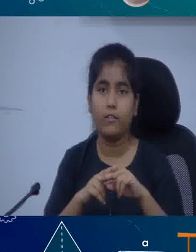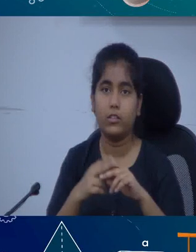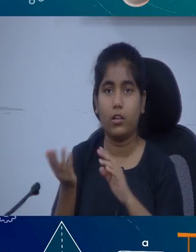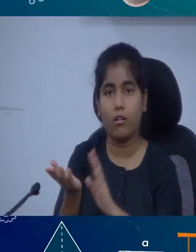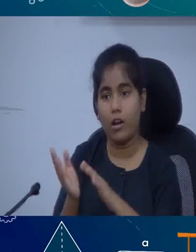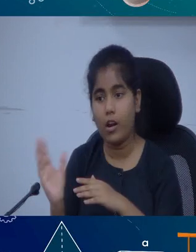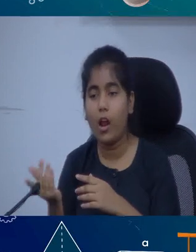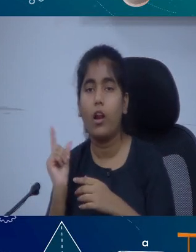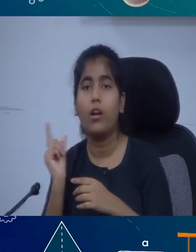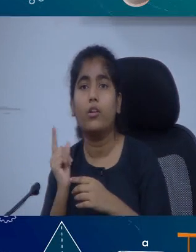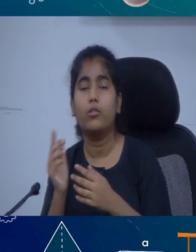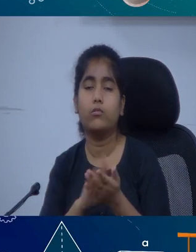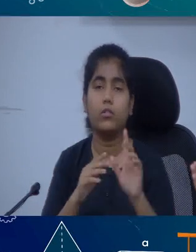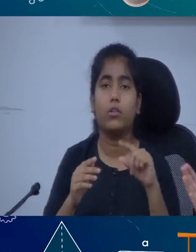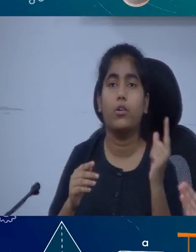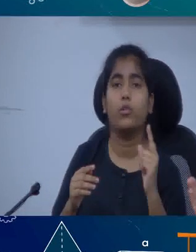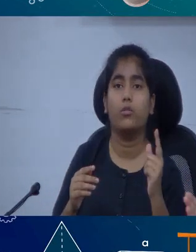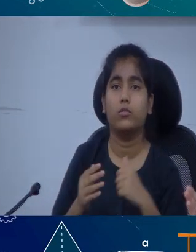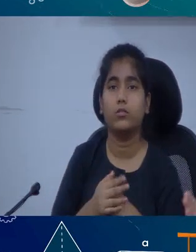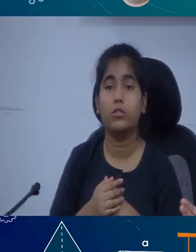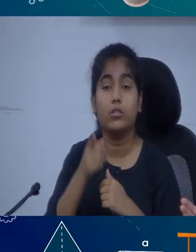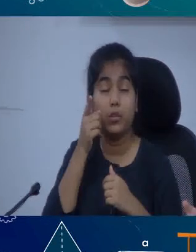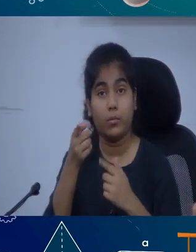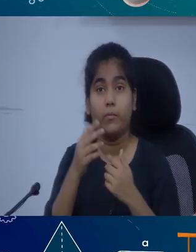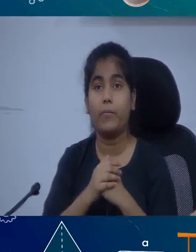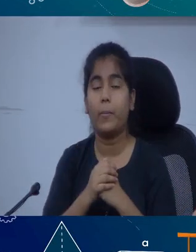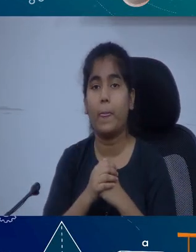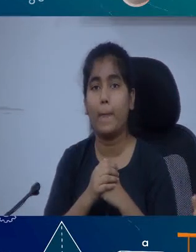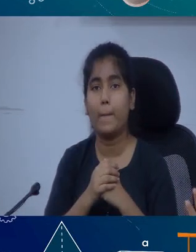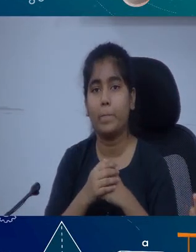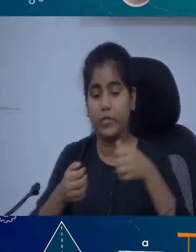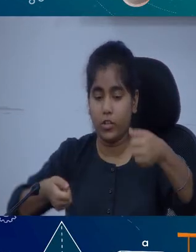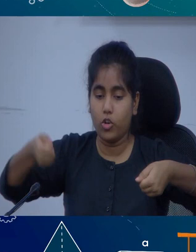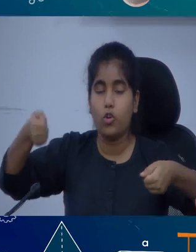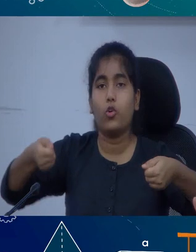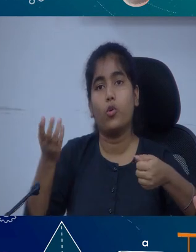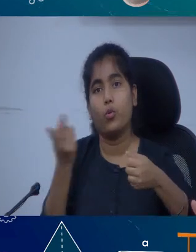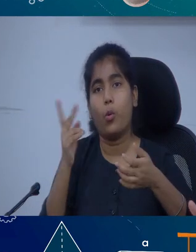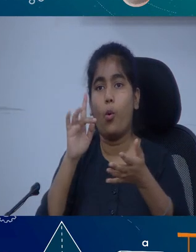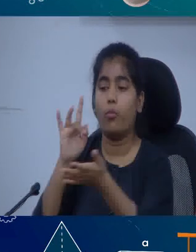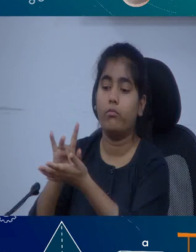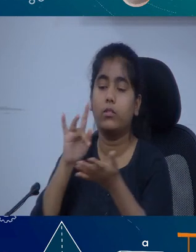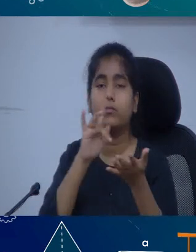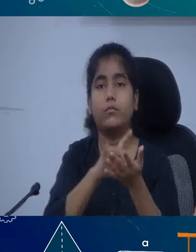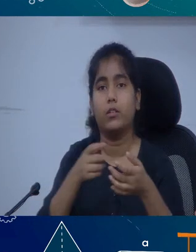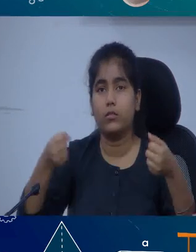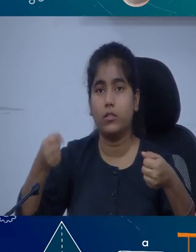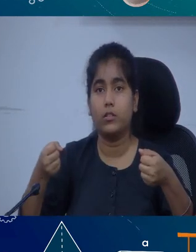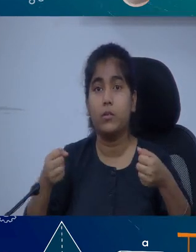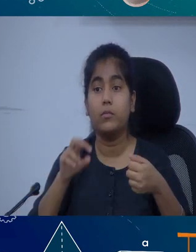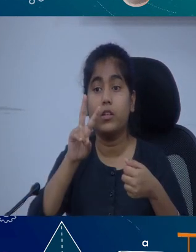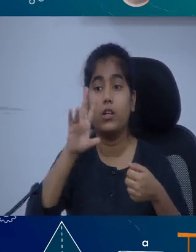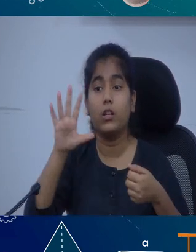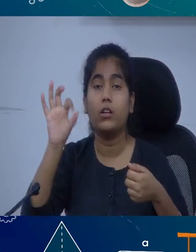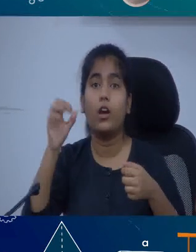के ठीक से बैठ पाएं, या अगर आपको, और दोनों तरफ में हो, क्योंकि अगर किसी का राइट हैंड काम कर रहा है, किसी का लेफ्ट हैंड काम कर रहा है, तो आपके पास